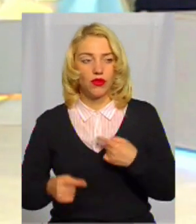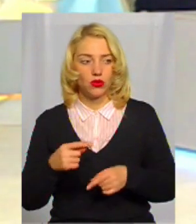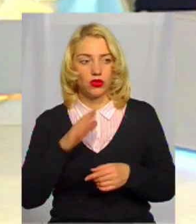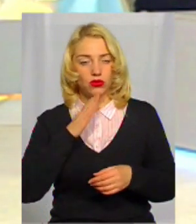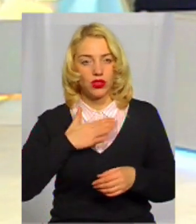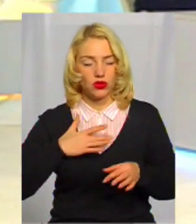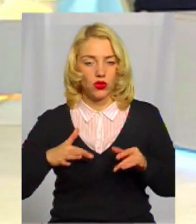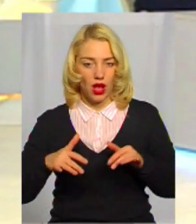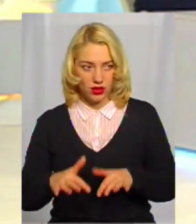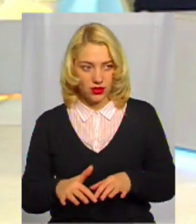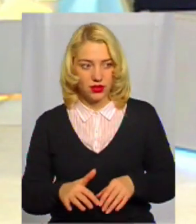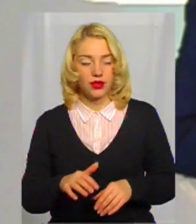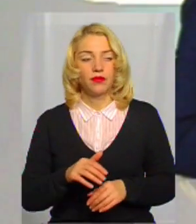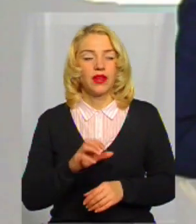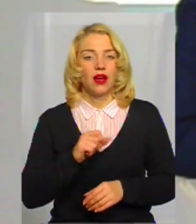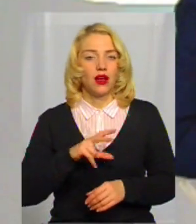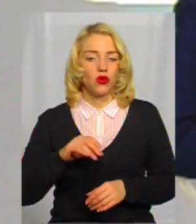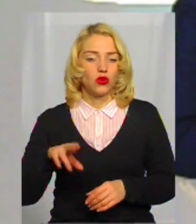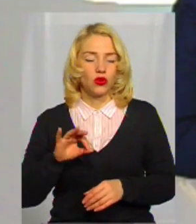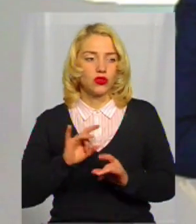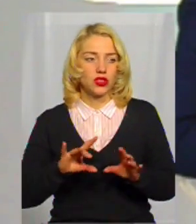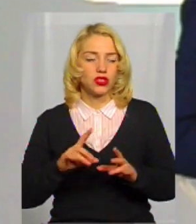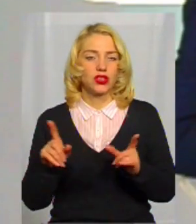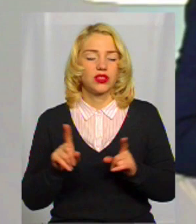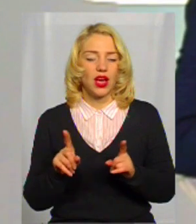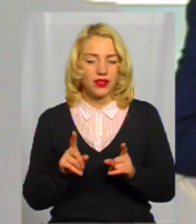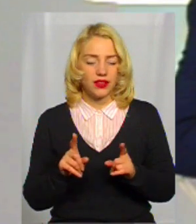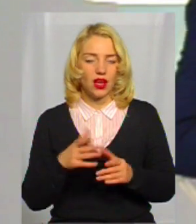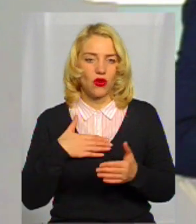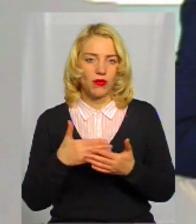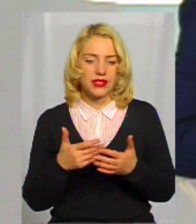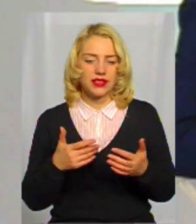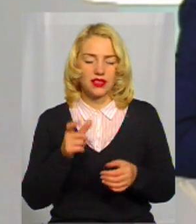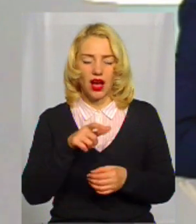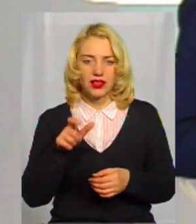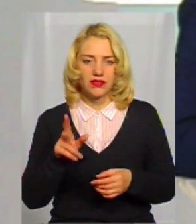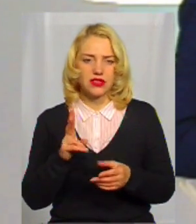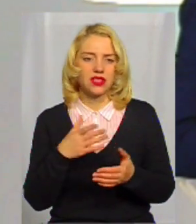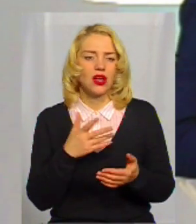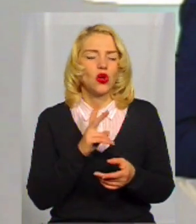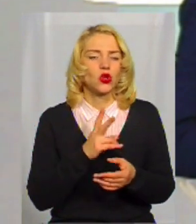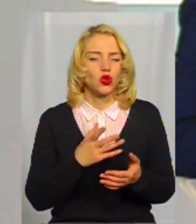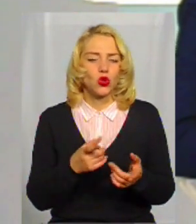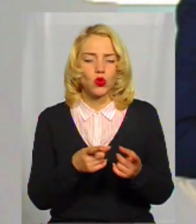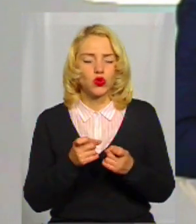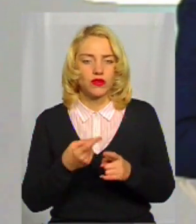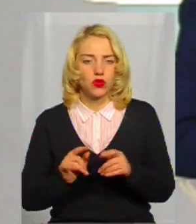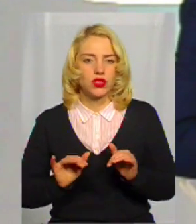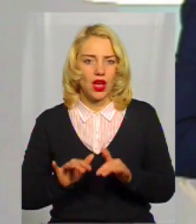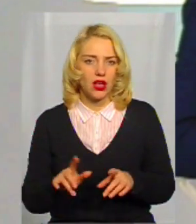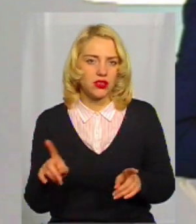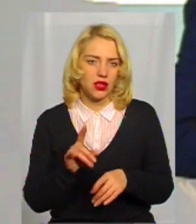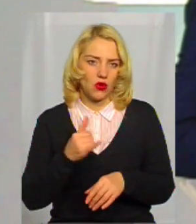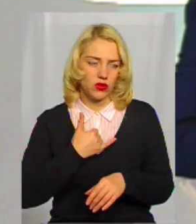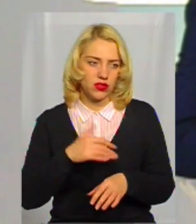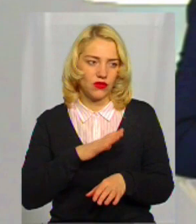нашої акції. Пані Альоно, розкажіть, будь ласка, які громадські активісти, хто взагалі долучився до цієї акції, які відбувалися у нас